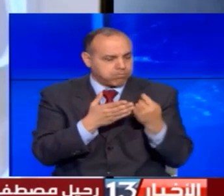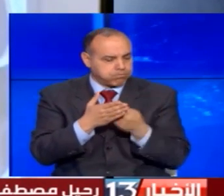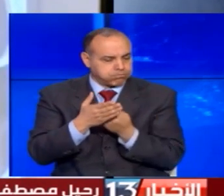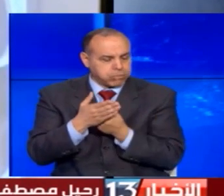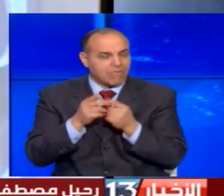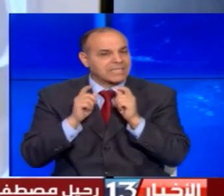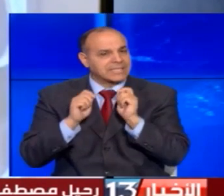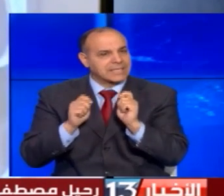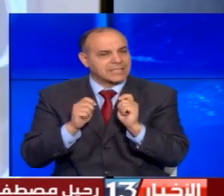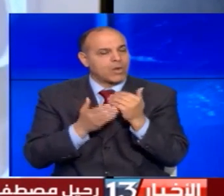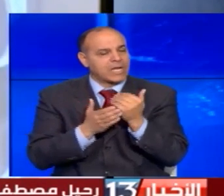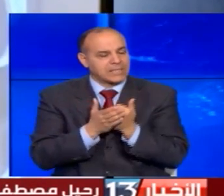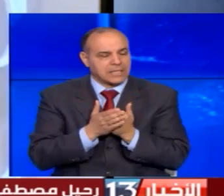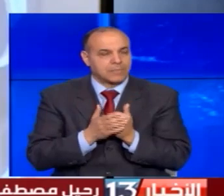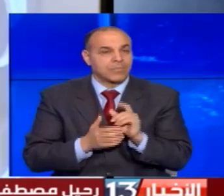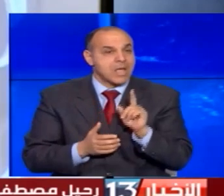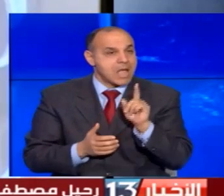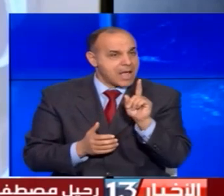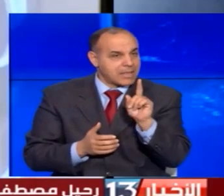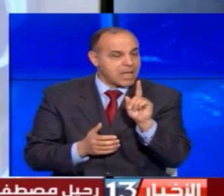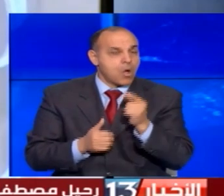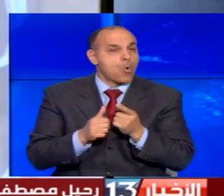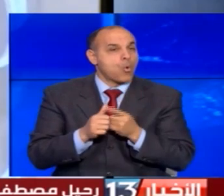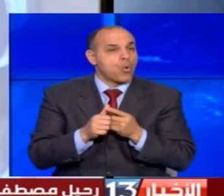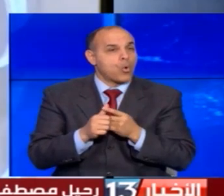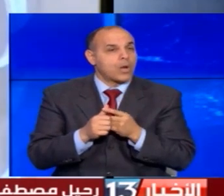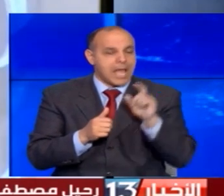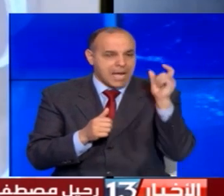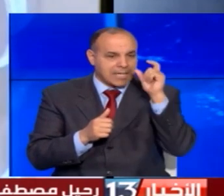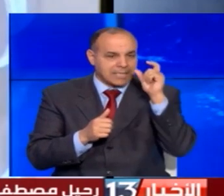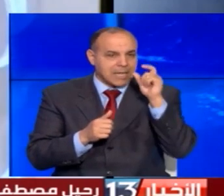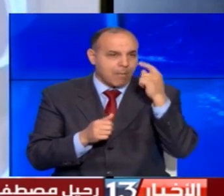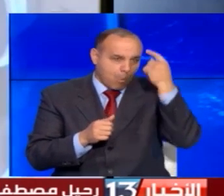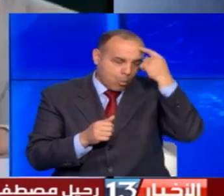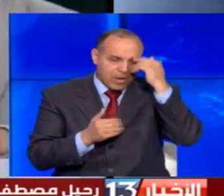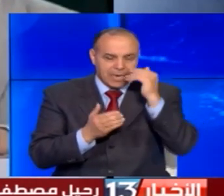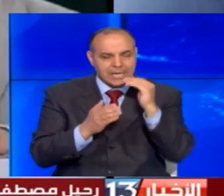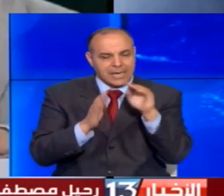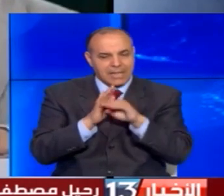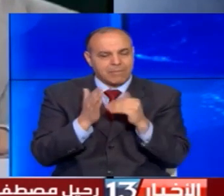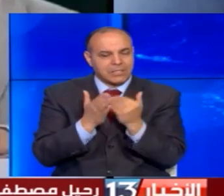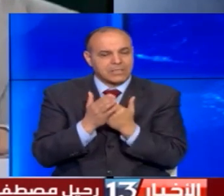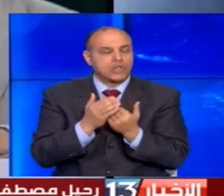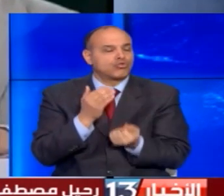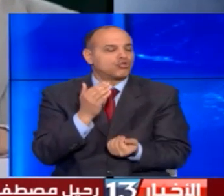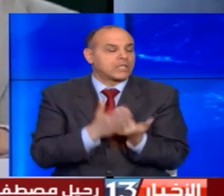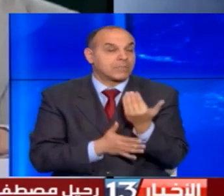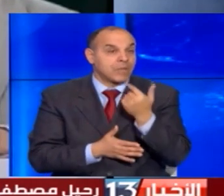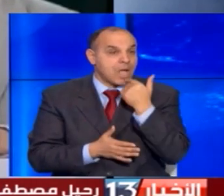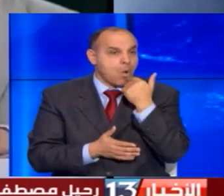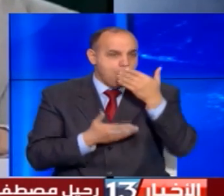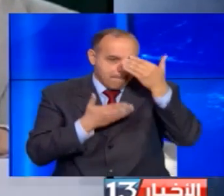في السياسة والاقتصاد من بينها الإسلام والنظام الاقتصادي الدولي الجديد